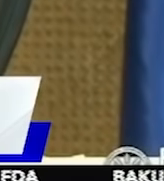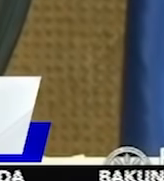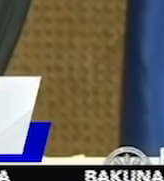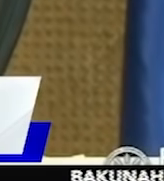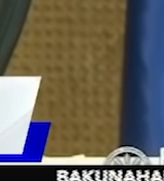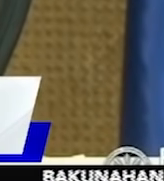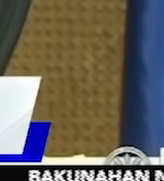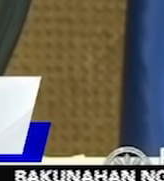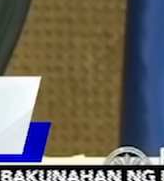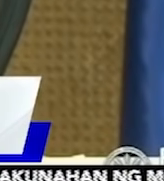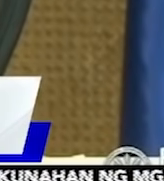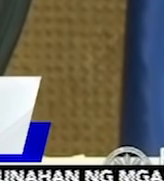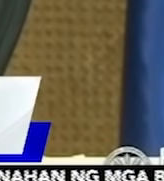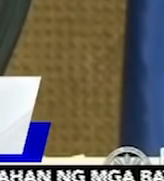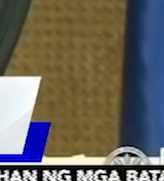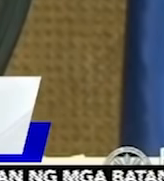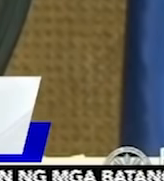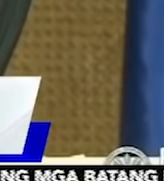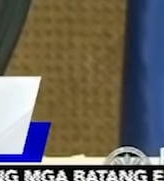And